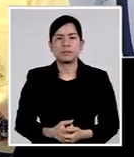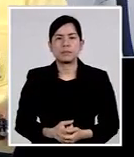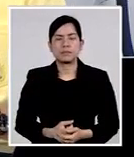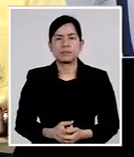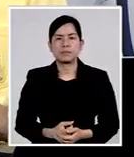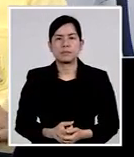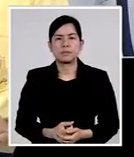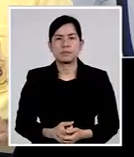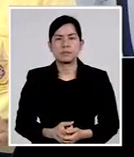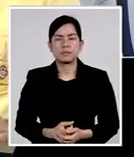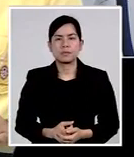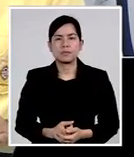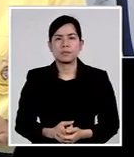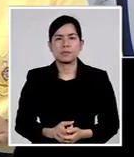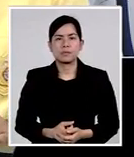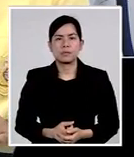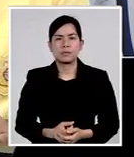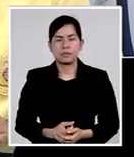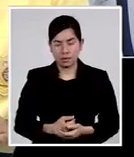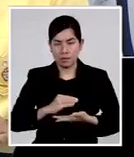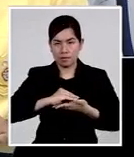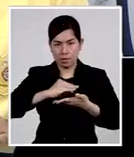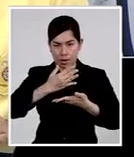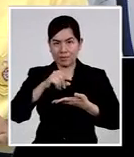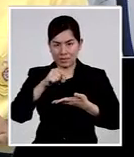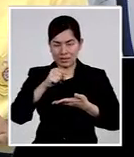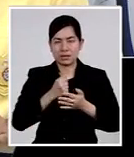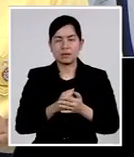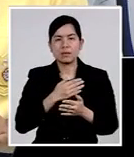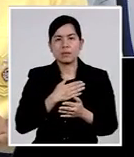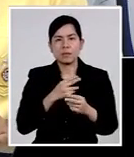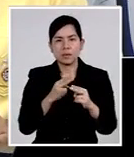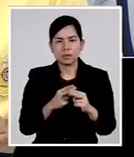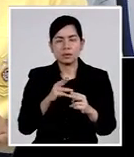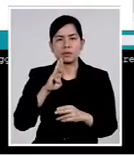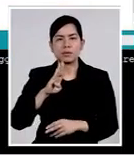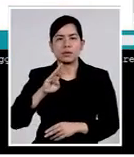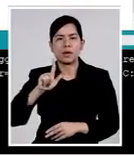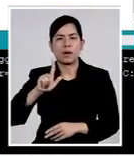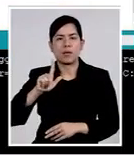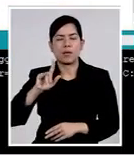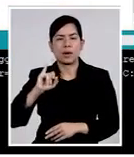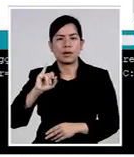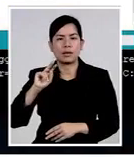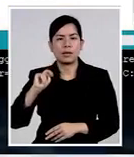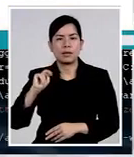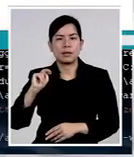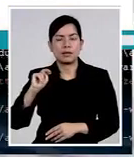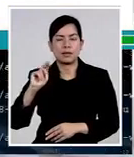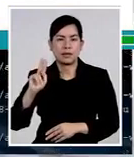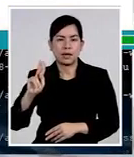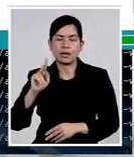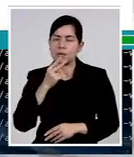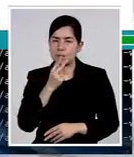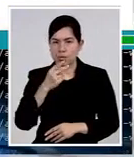นะฮะสื่อสารกันได้หรือเปล่าโปรแกรมแรกผมขอใช้บลิงก์แล้วกันนะครับเทสตัวหลอดไฟก่อนนะฮะ